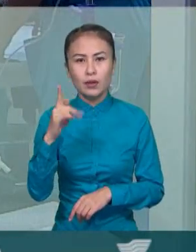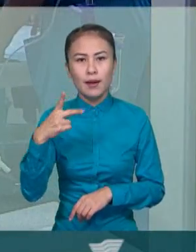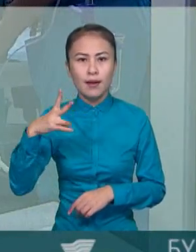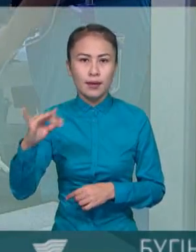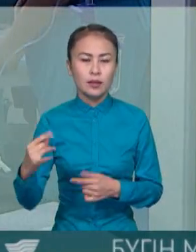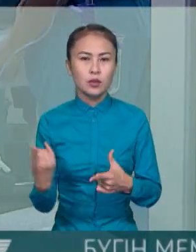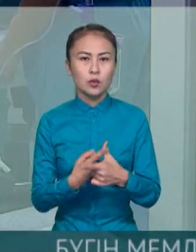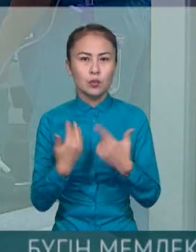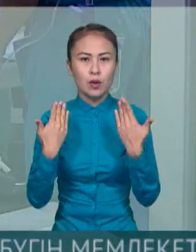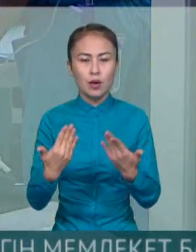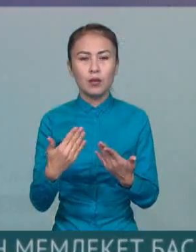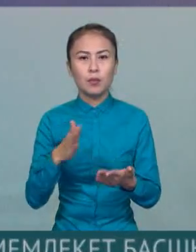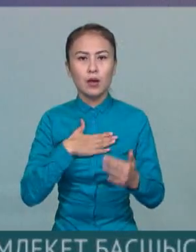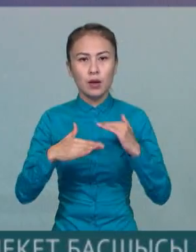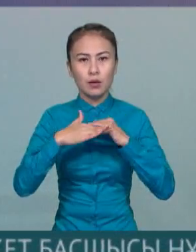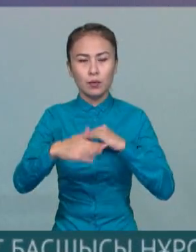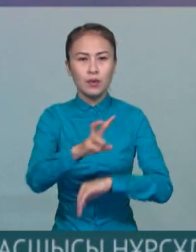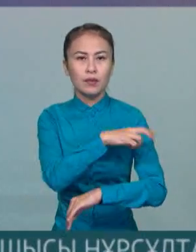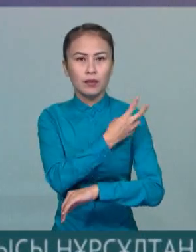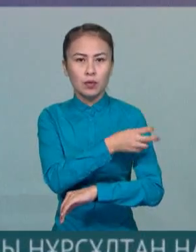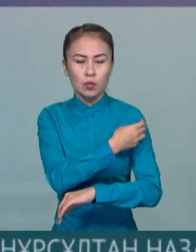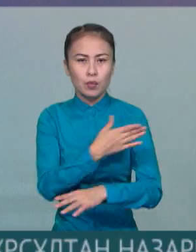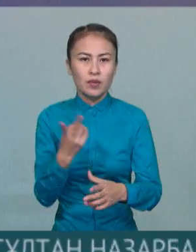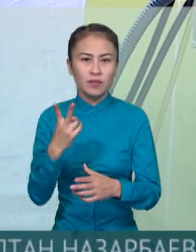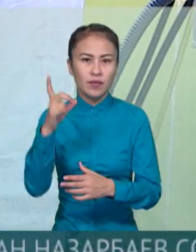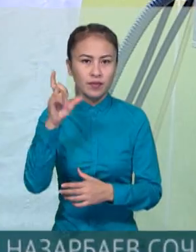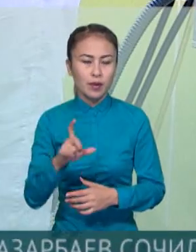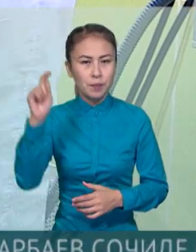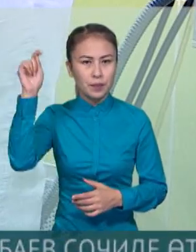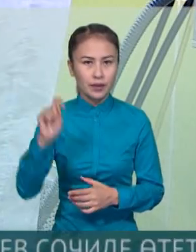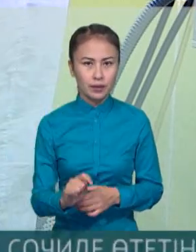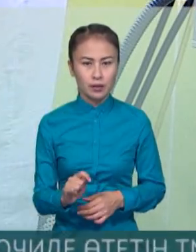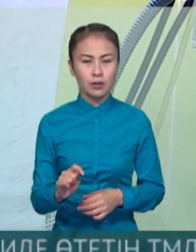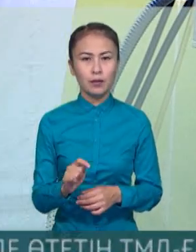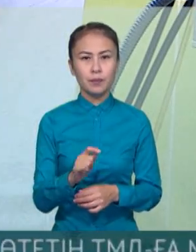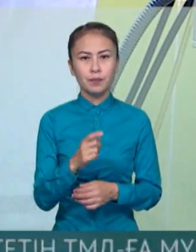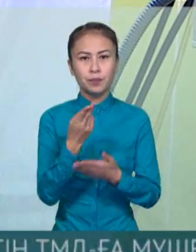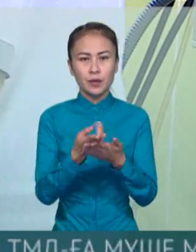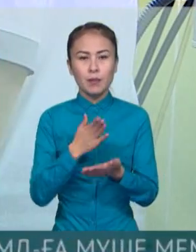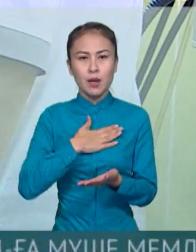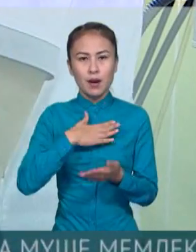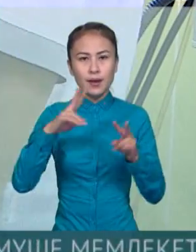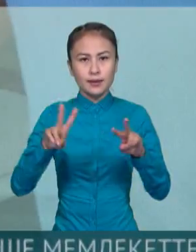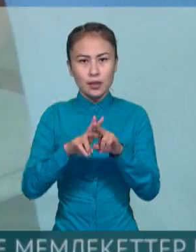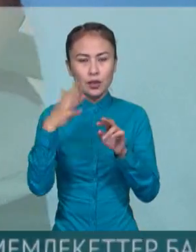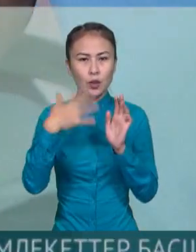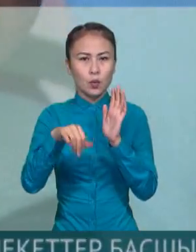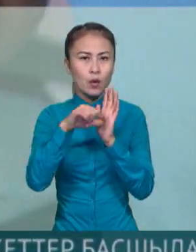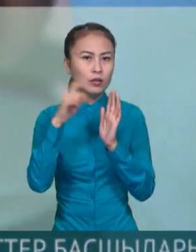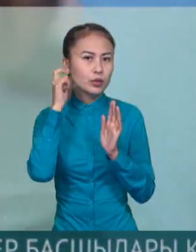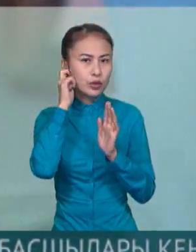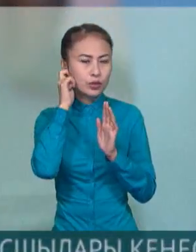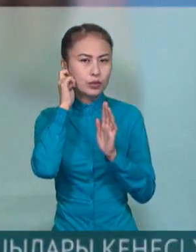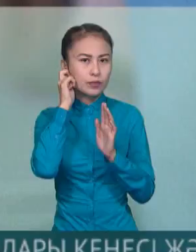мен осы госпиталь докторы Куинг Чул Йон келіп отыр. Пациент астаналық, жасы 56-да.